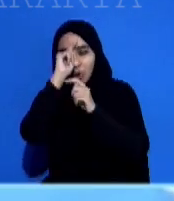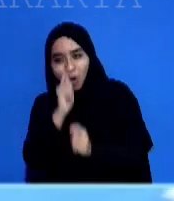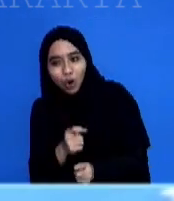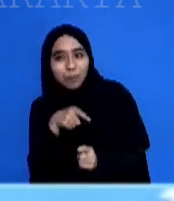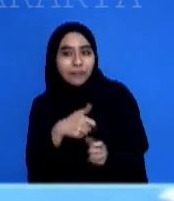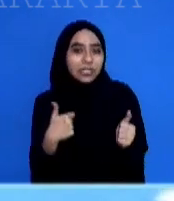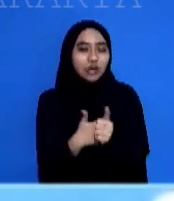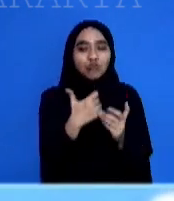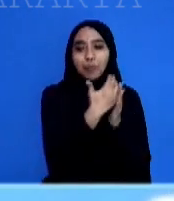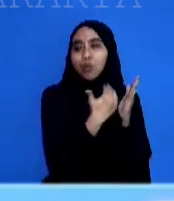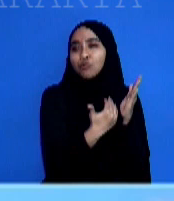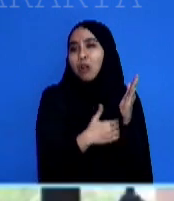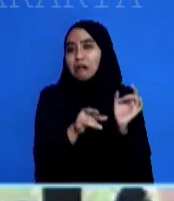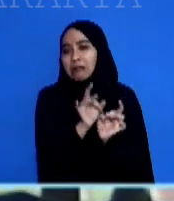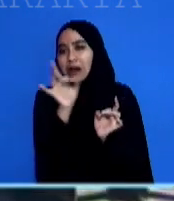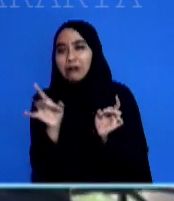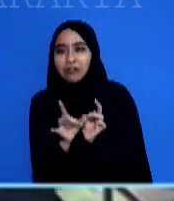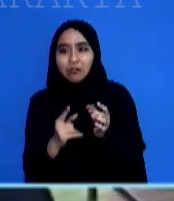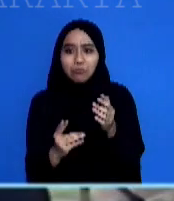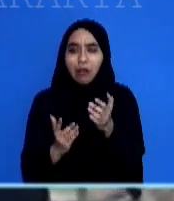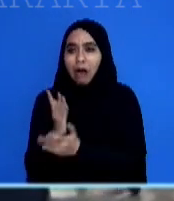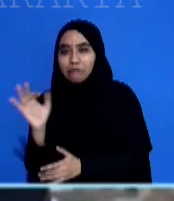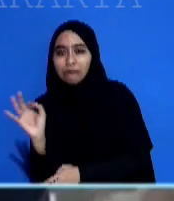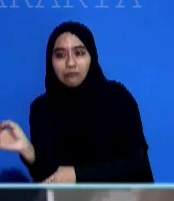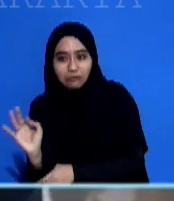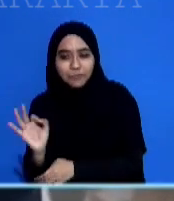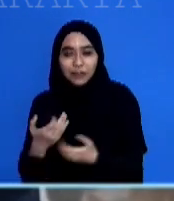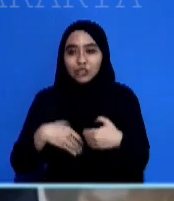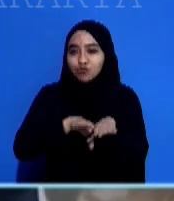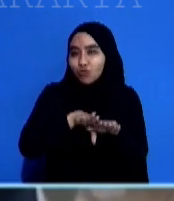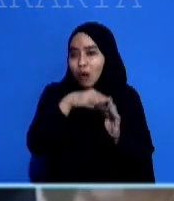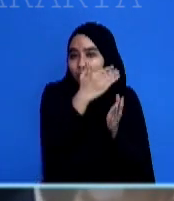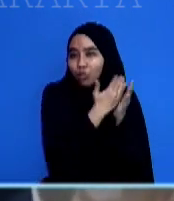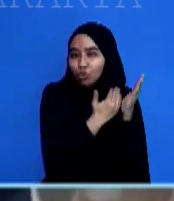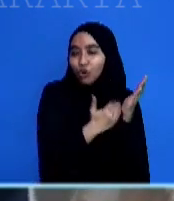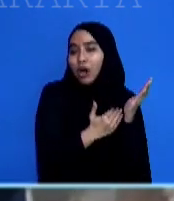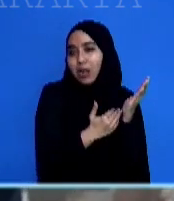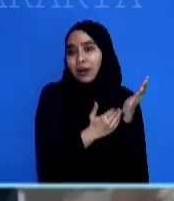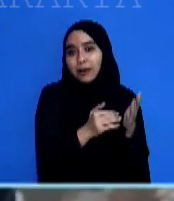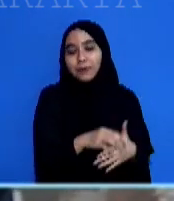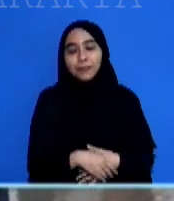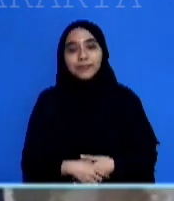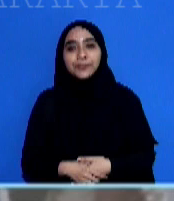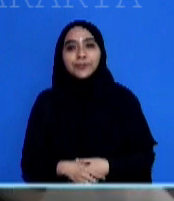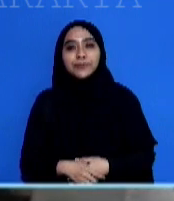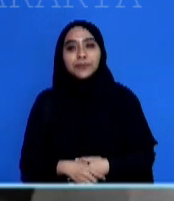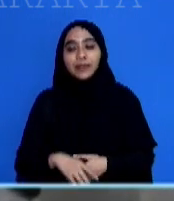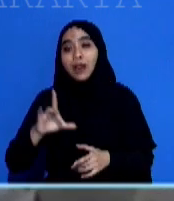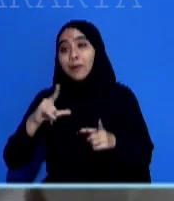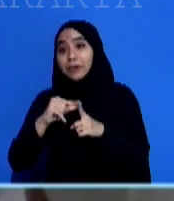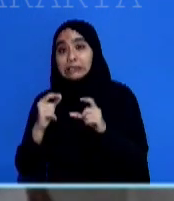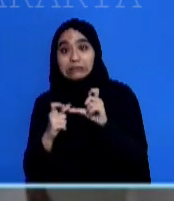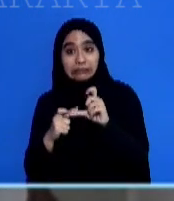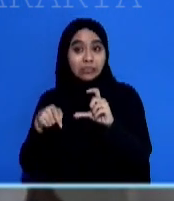hukum dan juga tidak melakukan pelanggaran terkait dengan ketentuan yang ada di lembaga pemasyarakatan Lapas maupun rumah tahanan